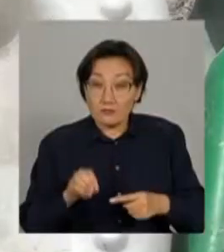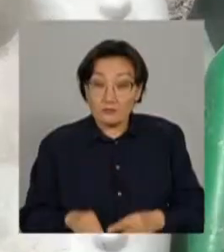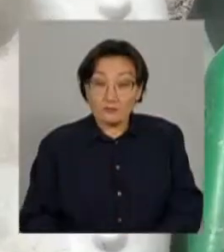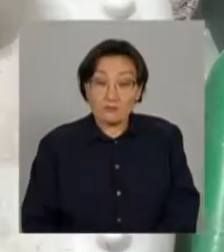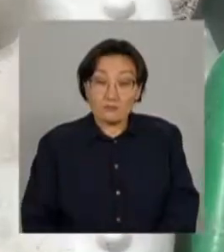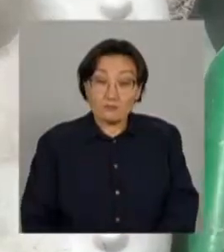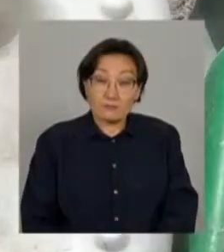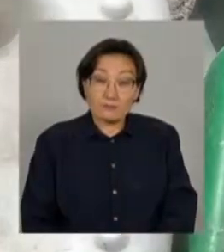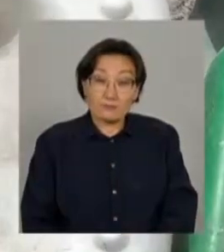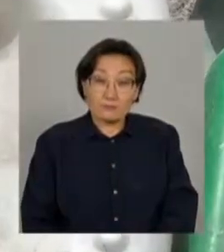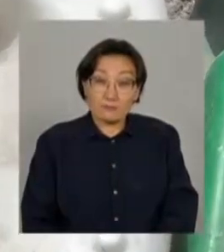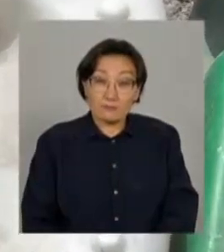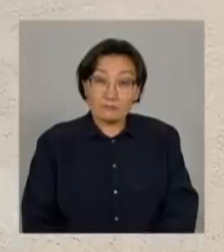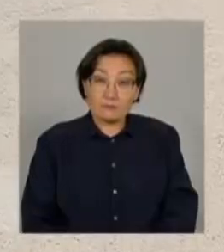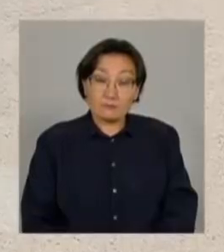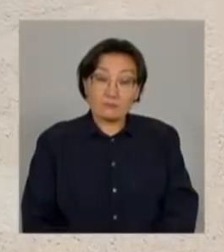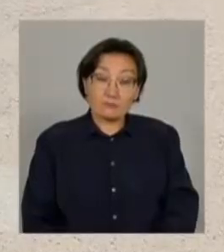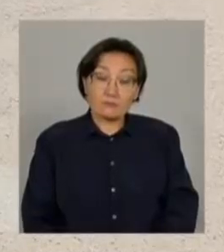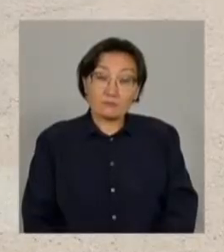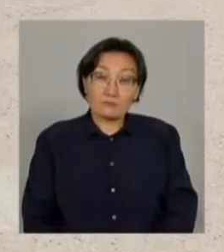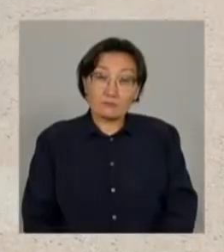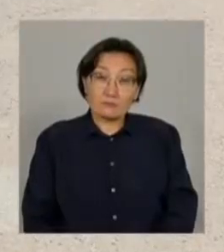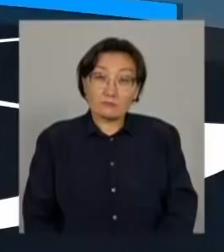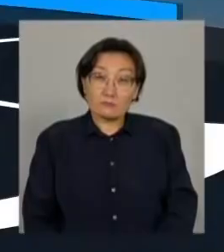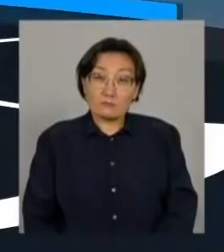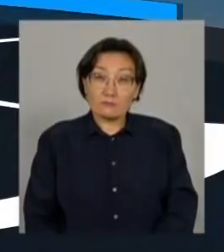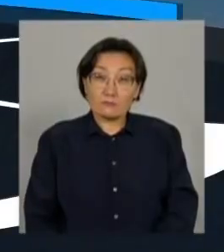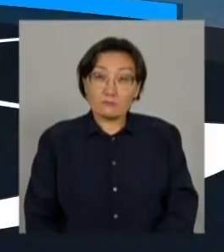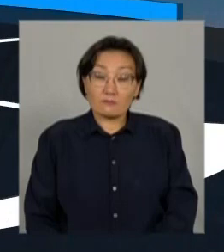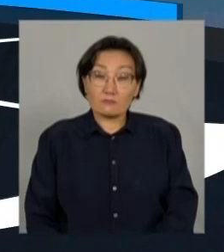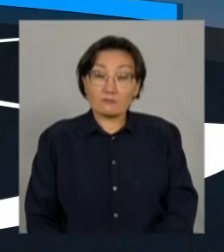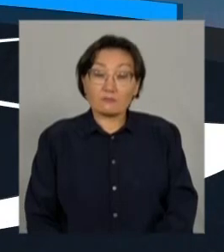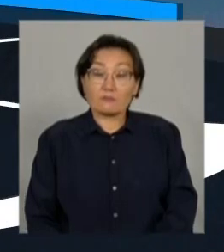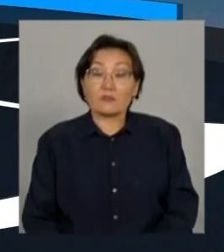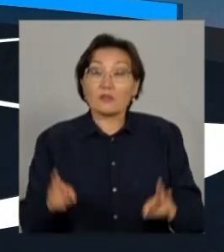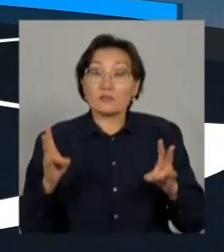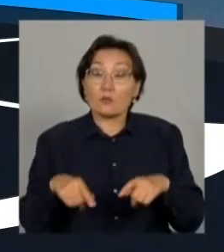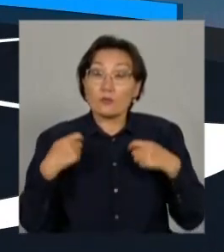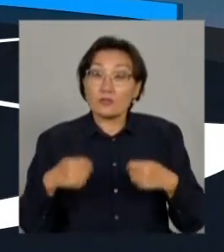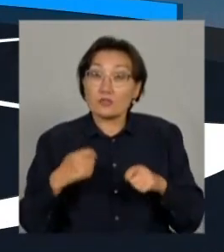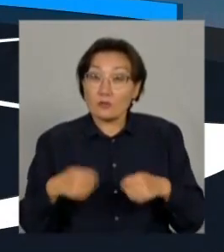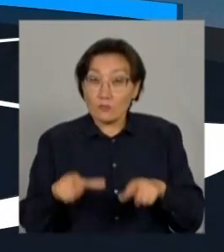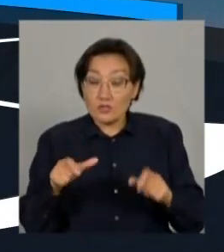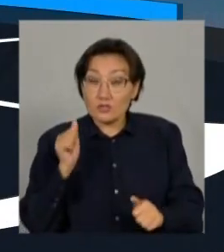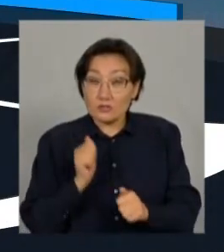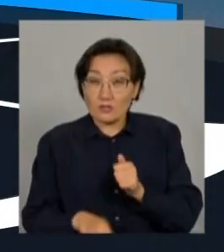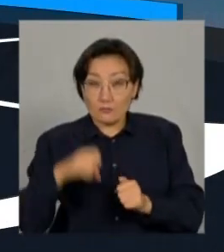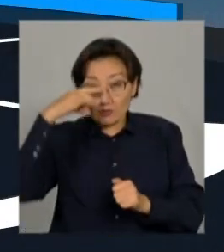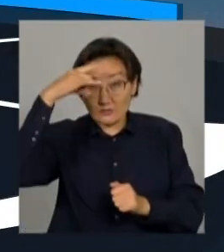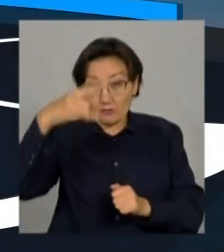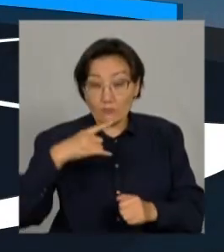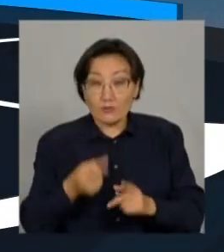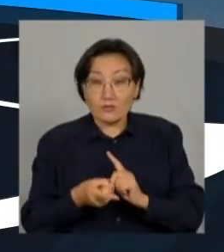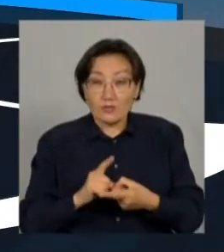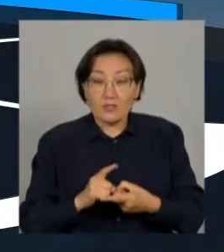Айдана Нураш, Улагат Арган, Гани Калуев, телеканал «Алматы». Жертвами торговли людьми чаще всего в Казахстане